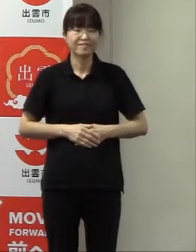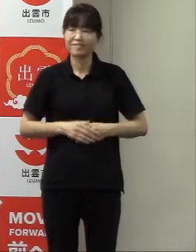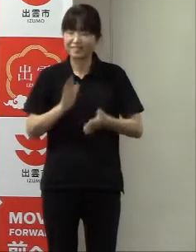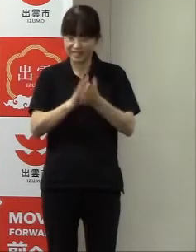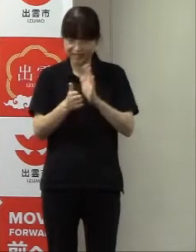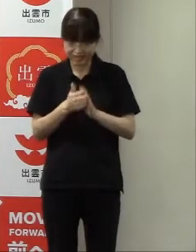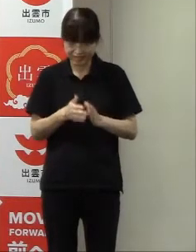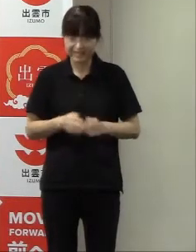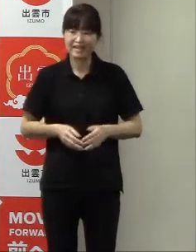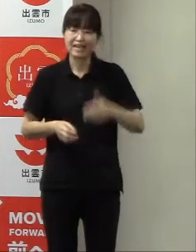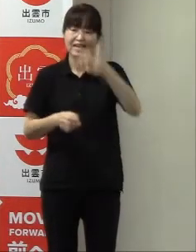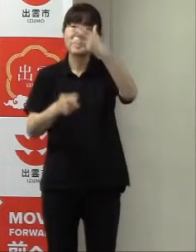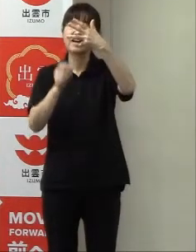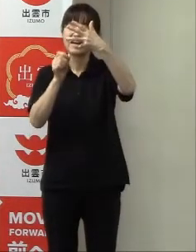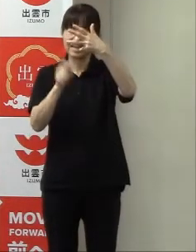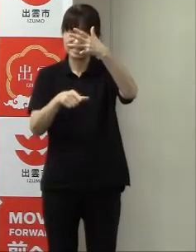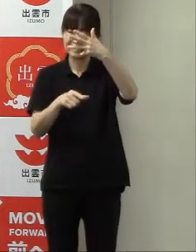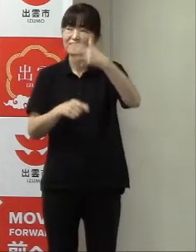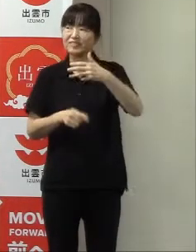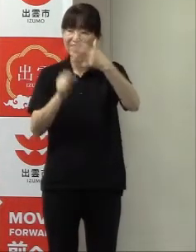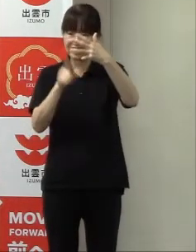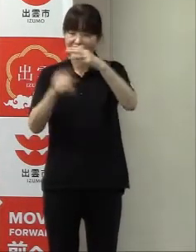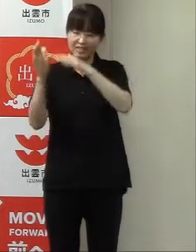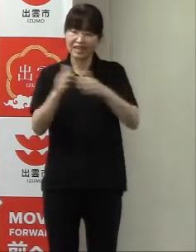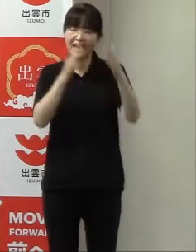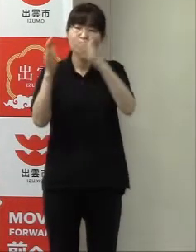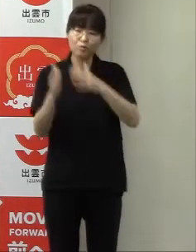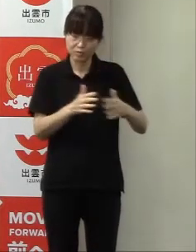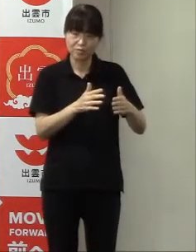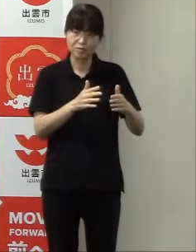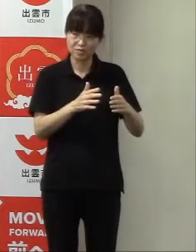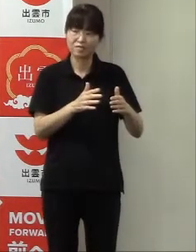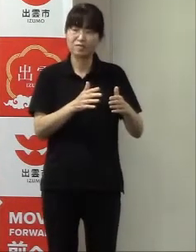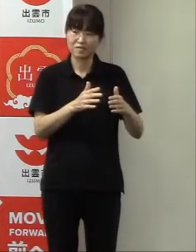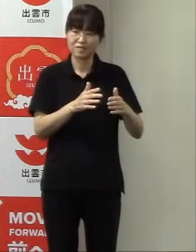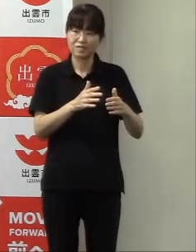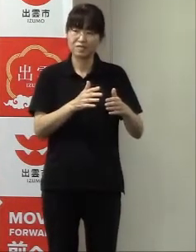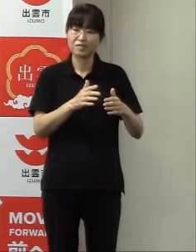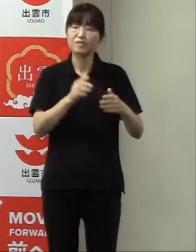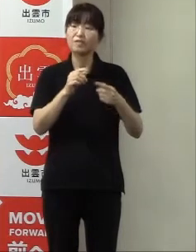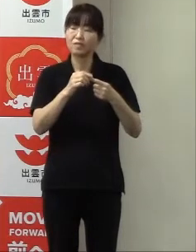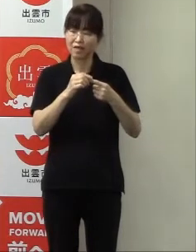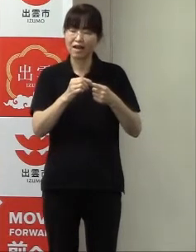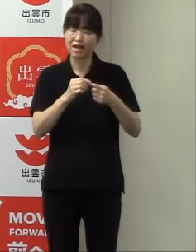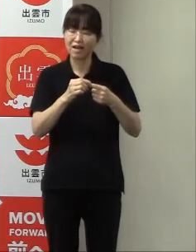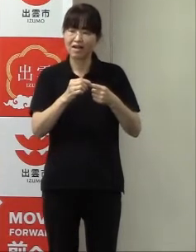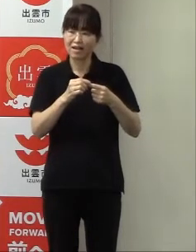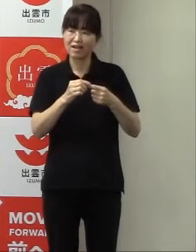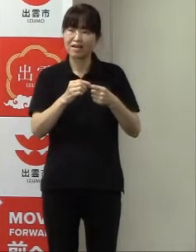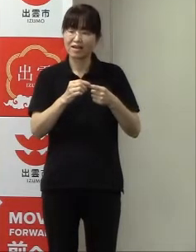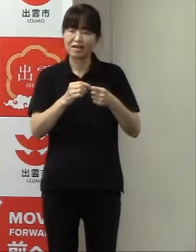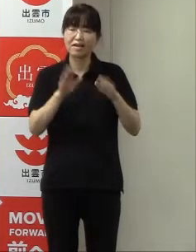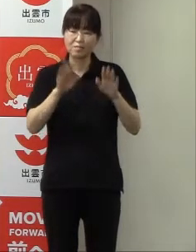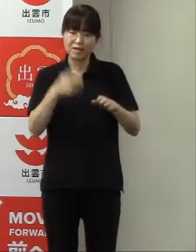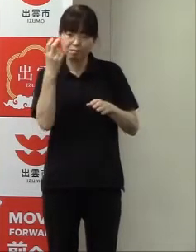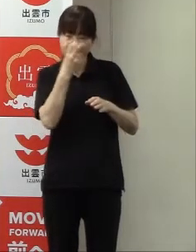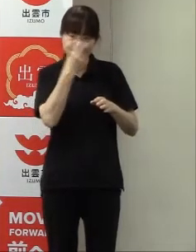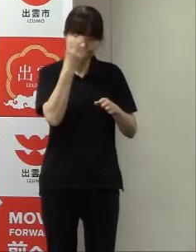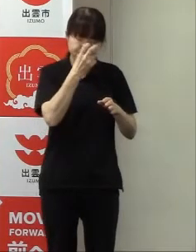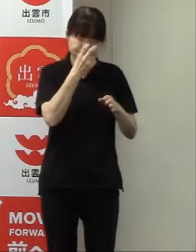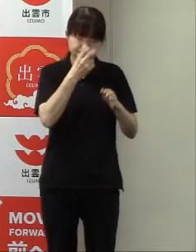8月の9月はないように願ってますけど、8月の台風とか、まだ十分な精査